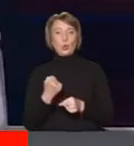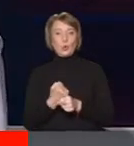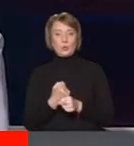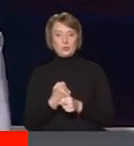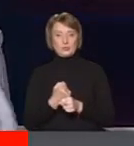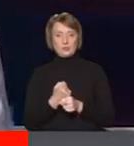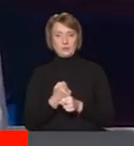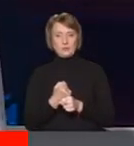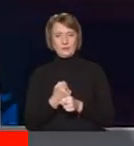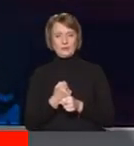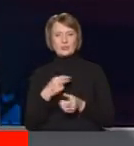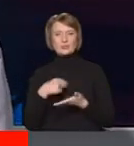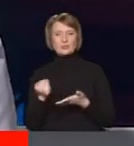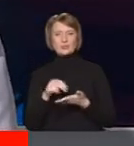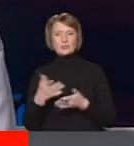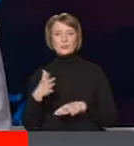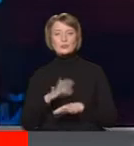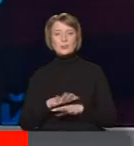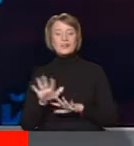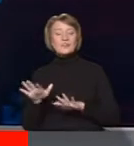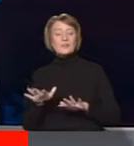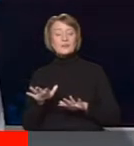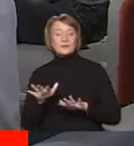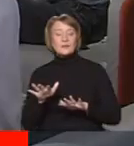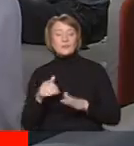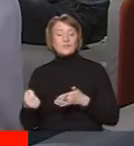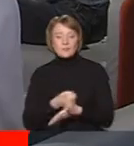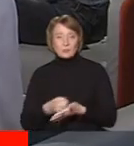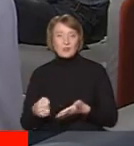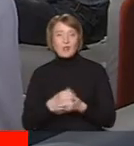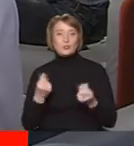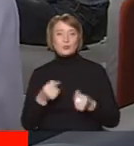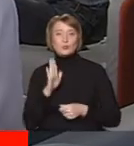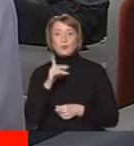так от спеціально роблять закордонні закупівлі через покладки, щоб вимивати кошти. Ви абсолютно праві, що в